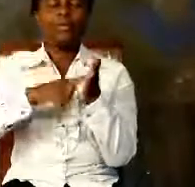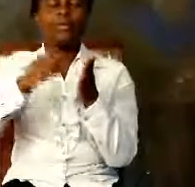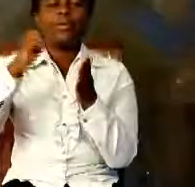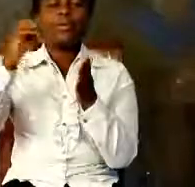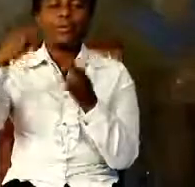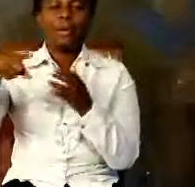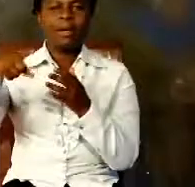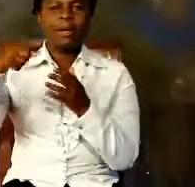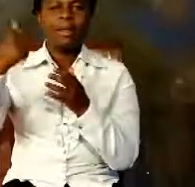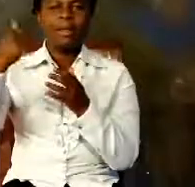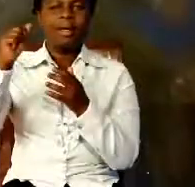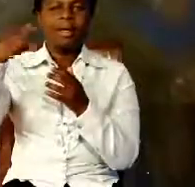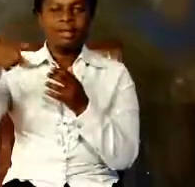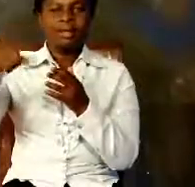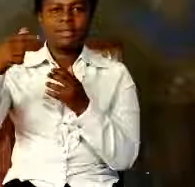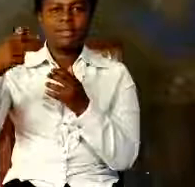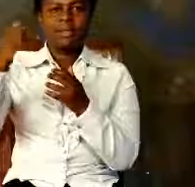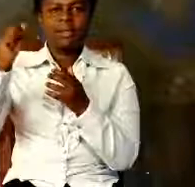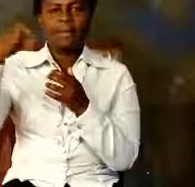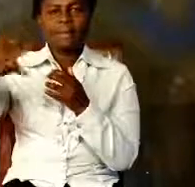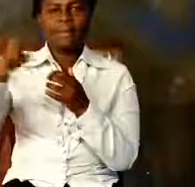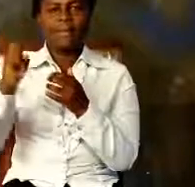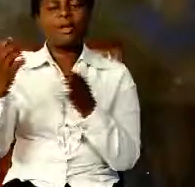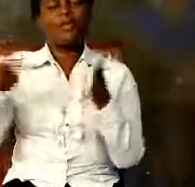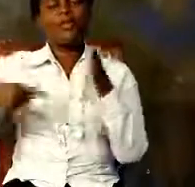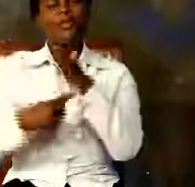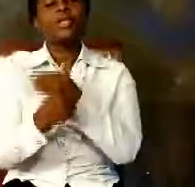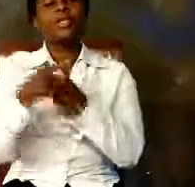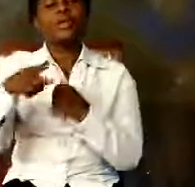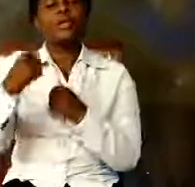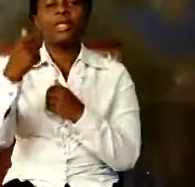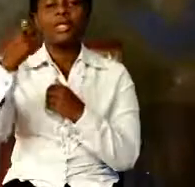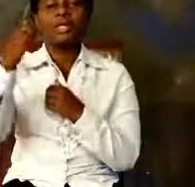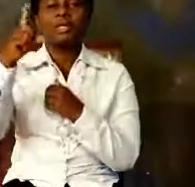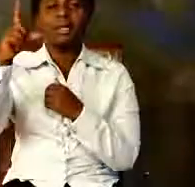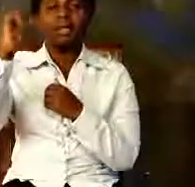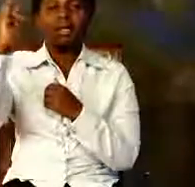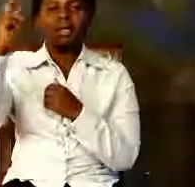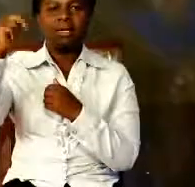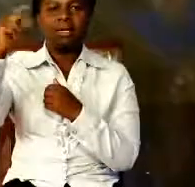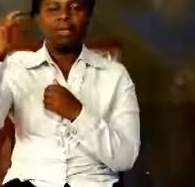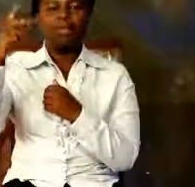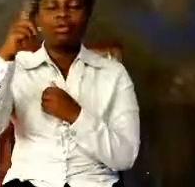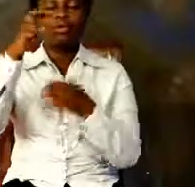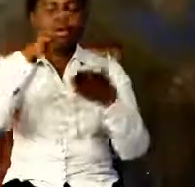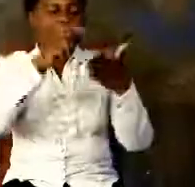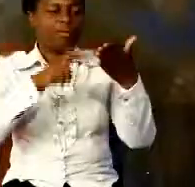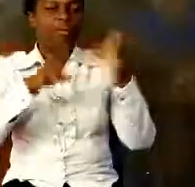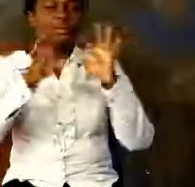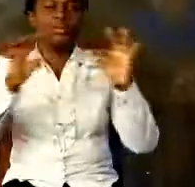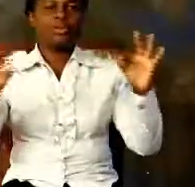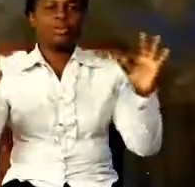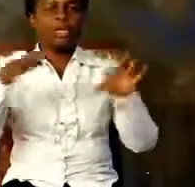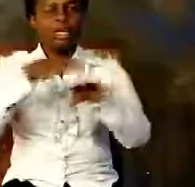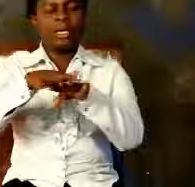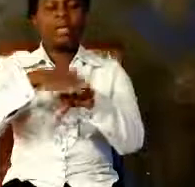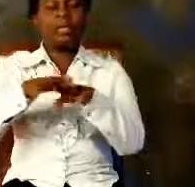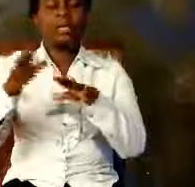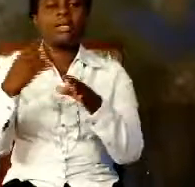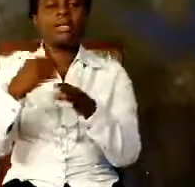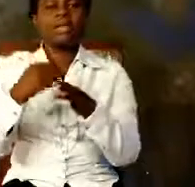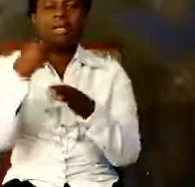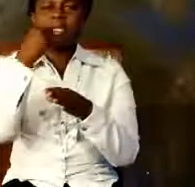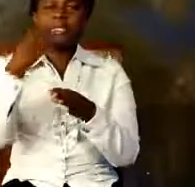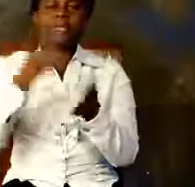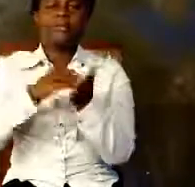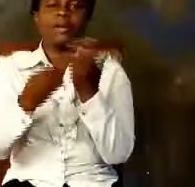www.nyumbanihatimaye.live/atape. Ukiingia kwenye hiyo link utakutana na fomu nzuri inayokuelekeza taarifa gani utume kila siku